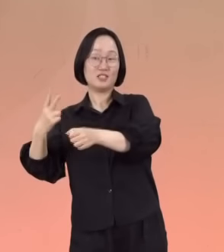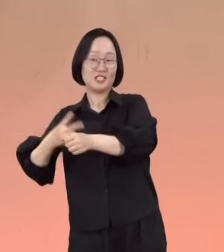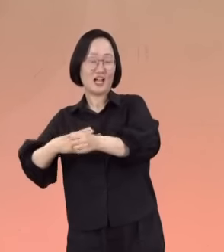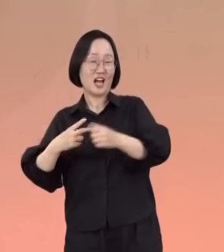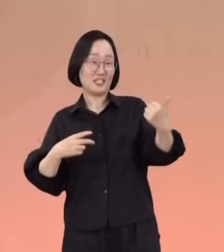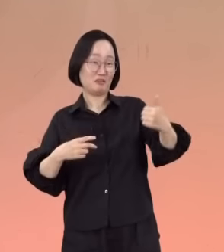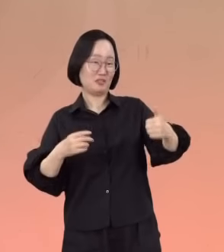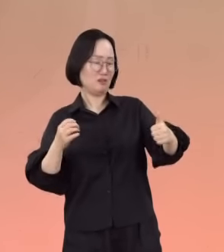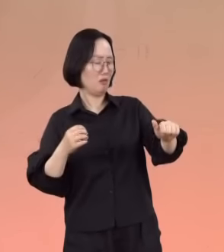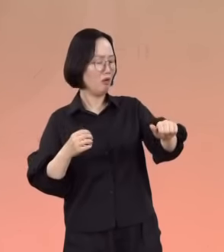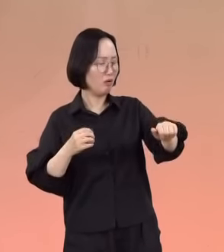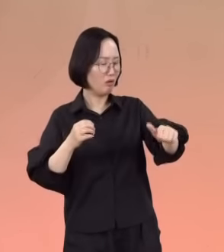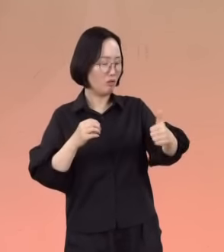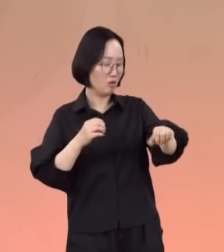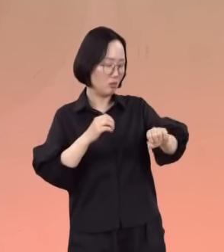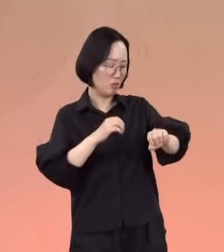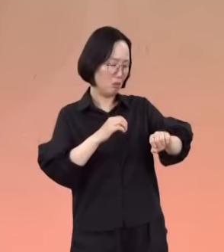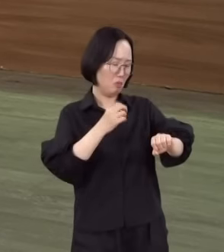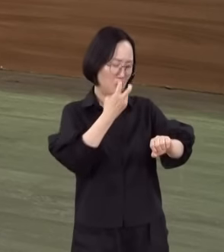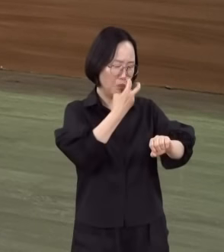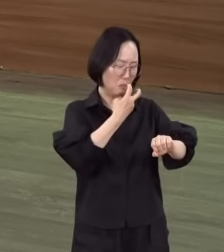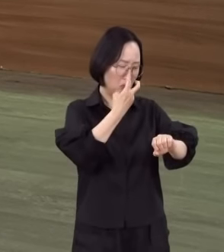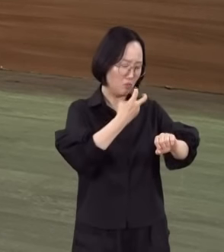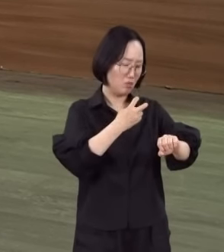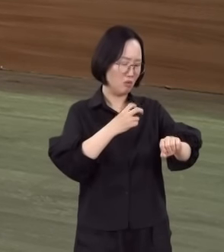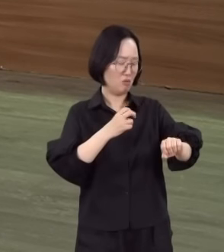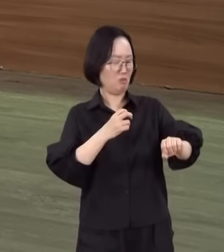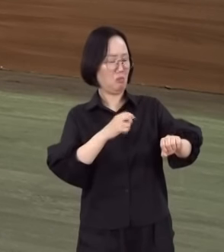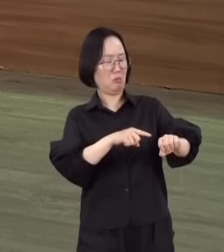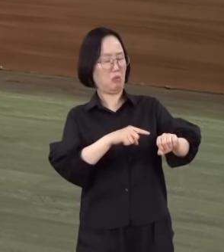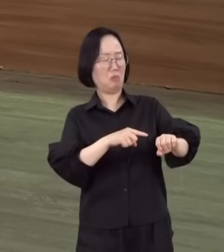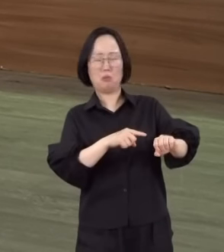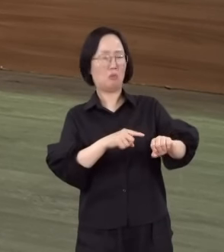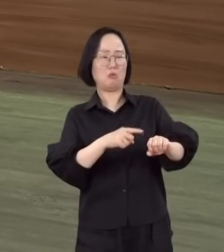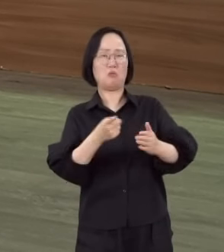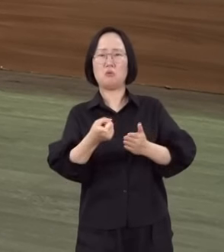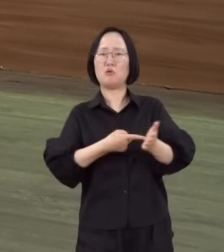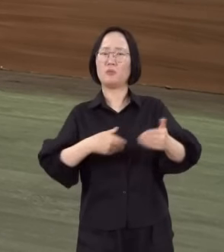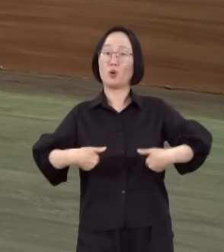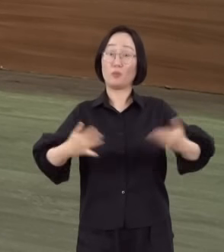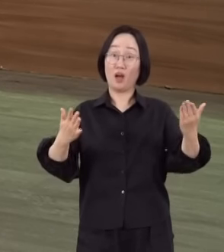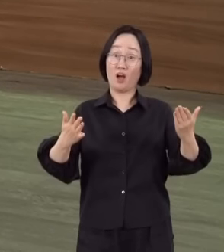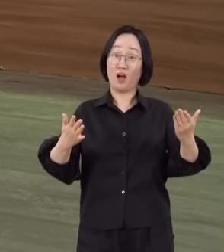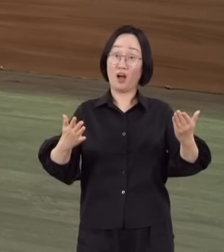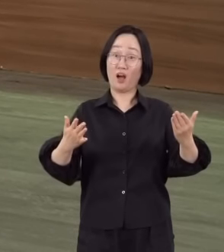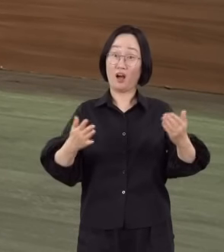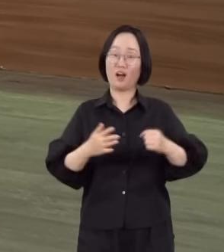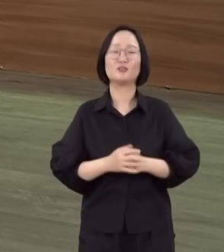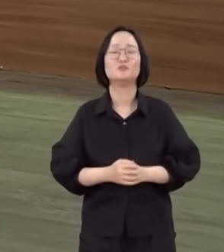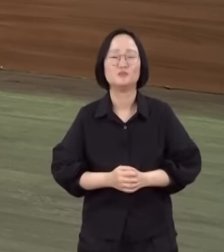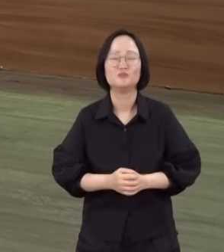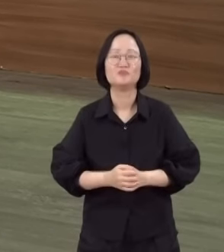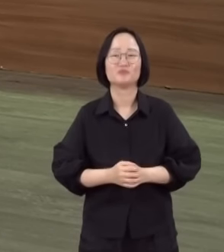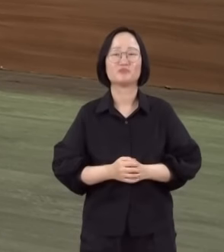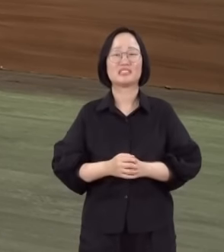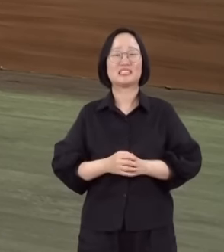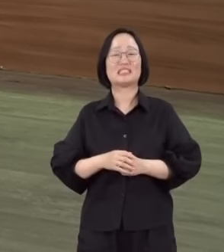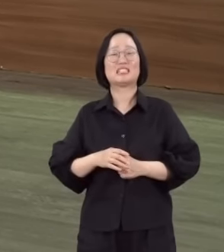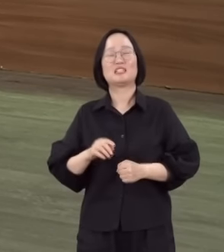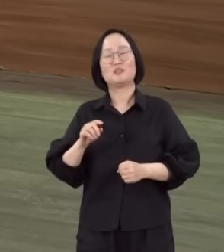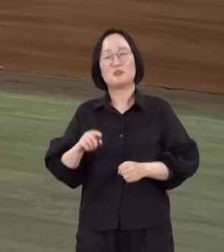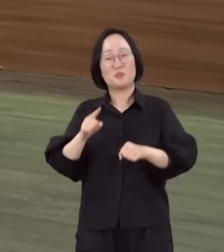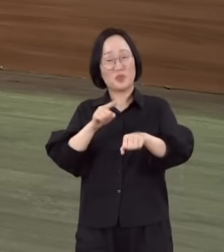거 같습니다 의사가 딱 이렇게 말을 돌리더니 어느 날 거기 막 이제 드레싱 같은